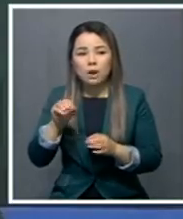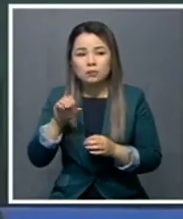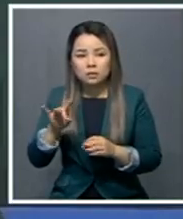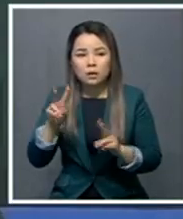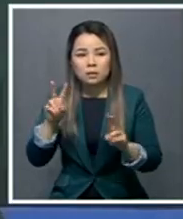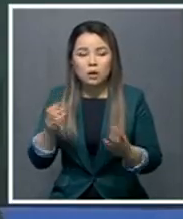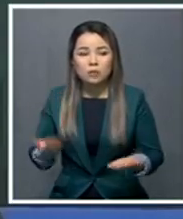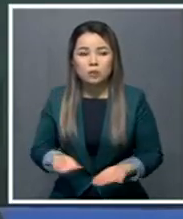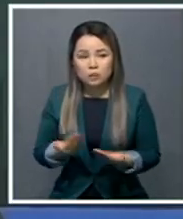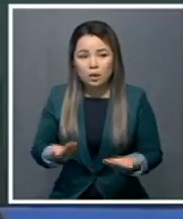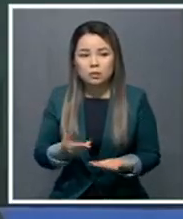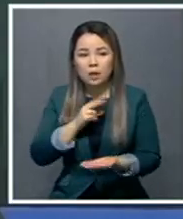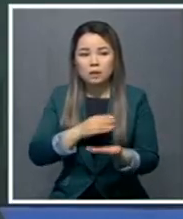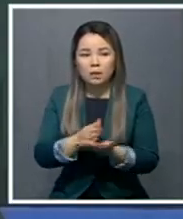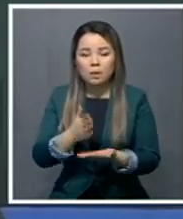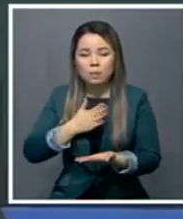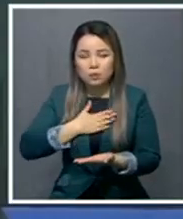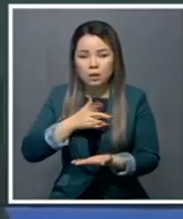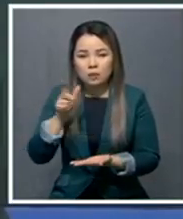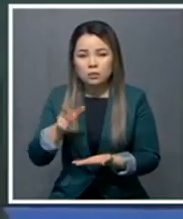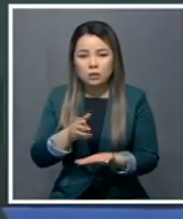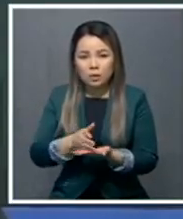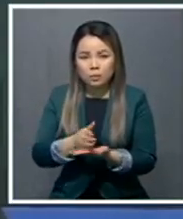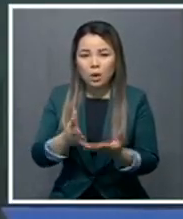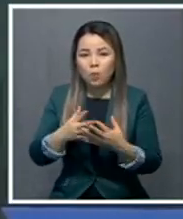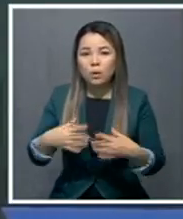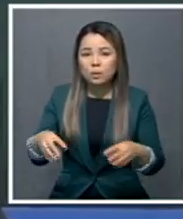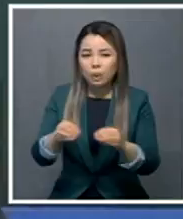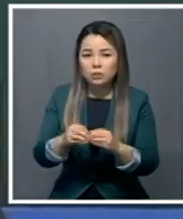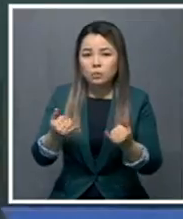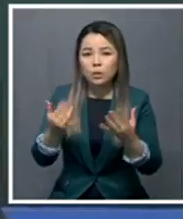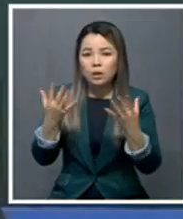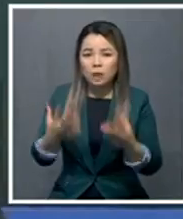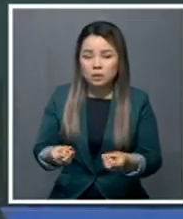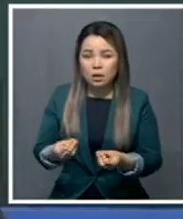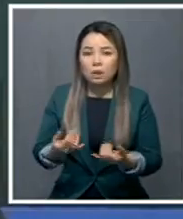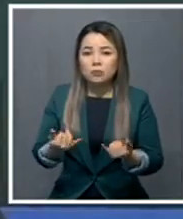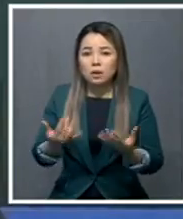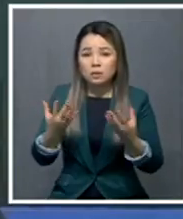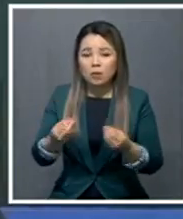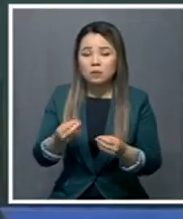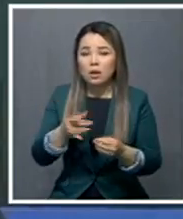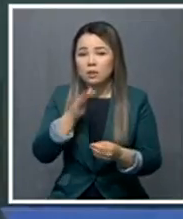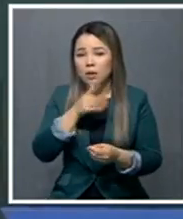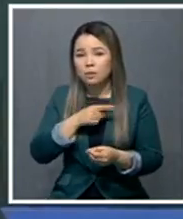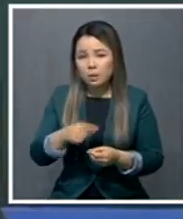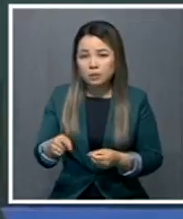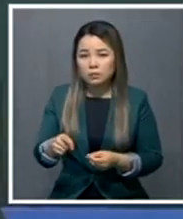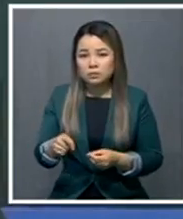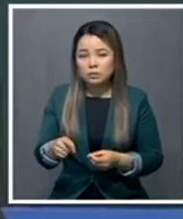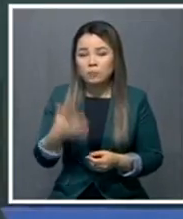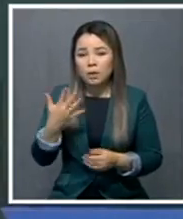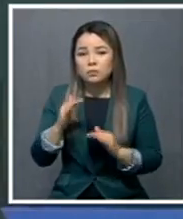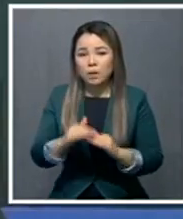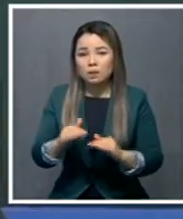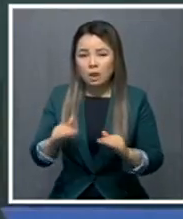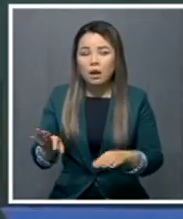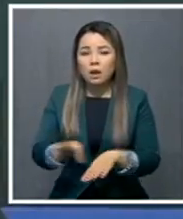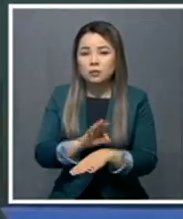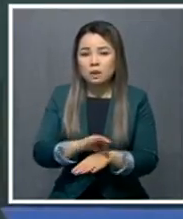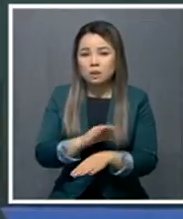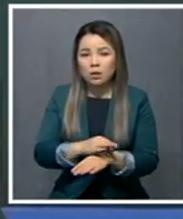да тұратын қызметкеріміз. Оның отбасы бүгінгі күнде қазіргі таңда 5 баласы мен